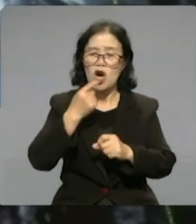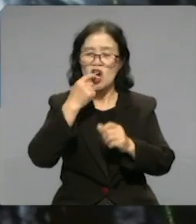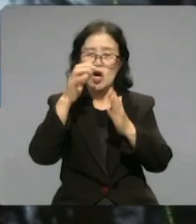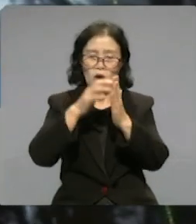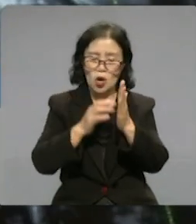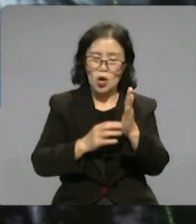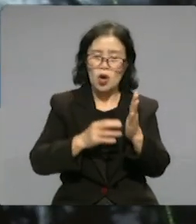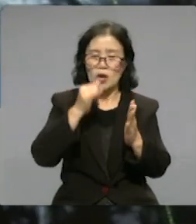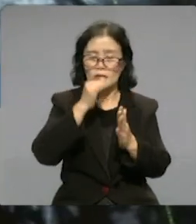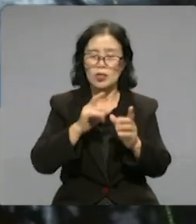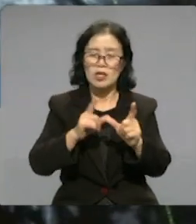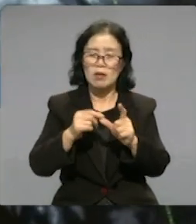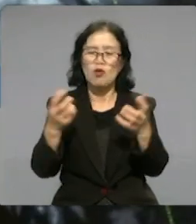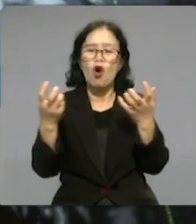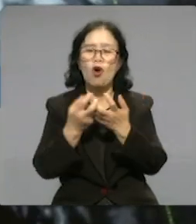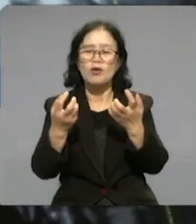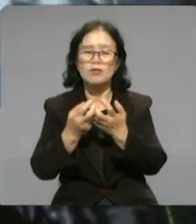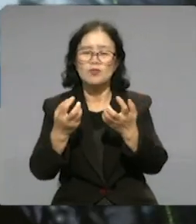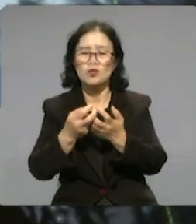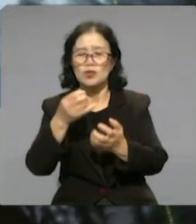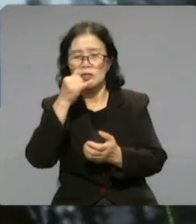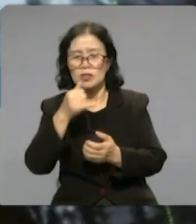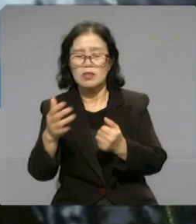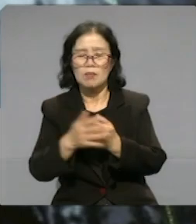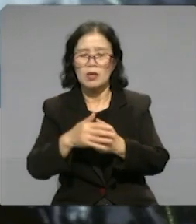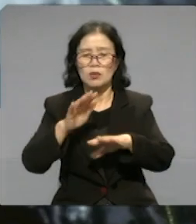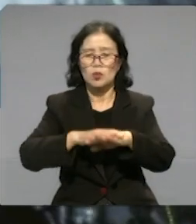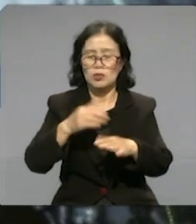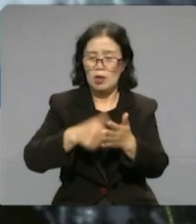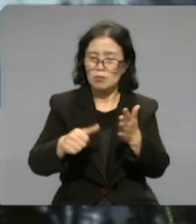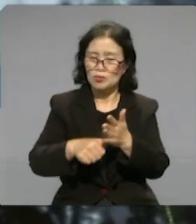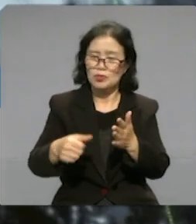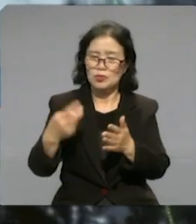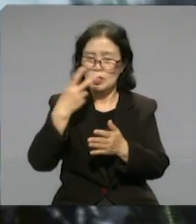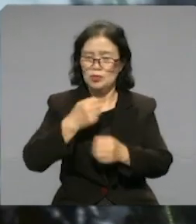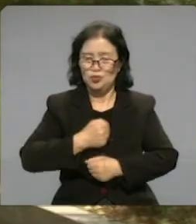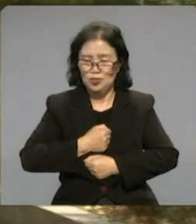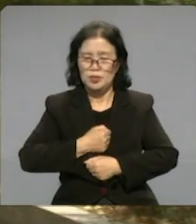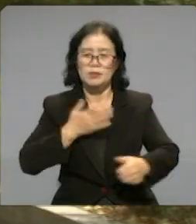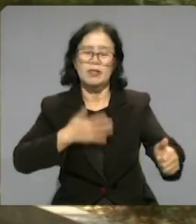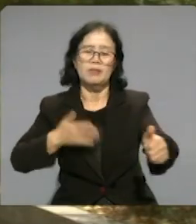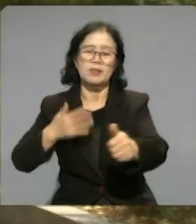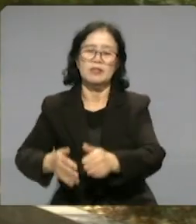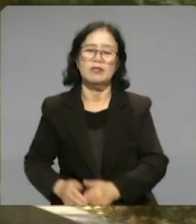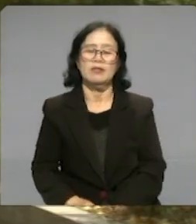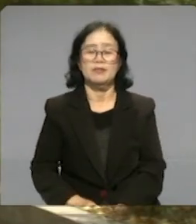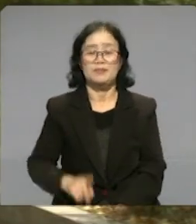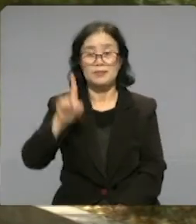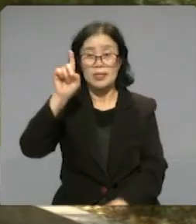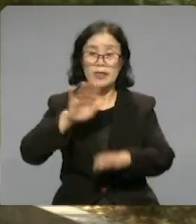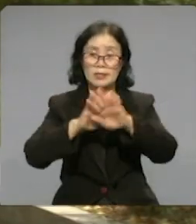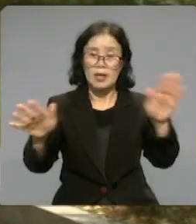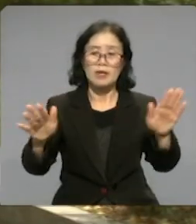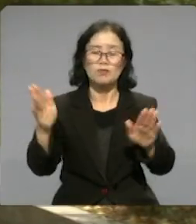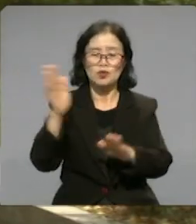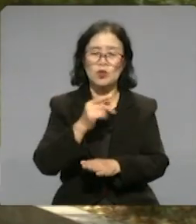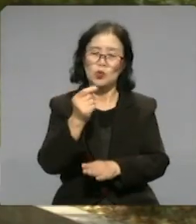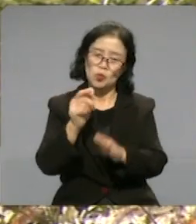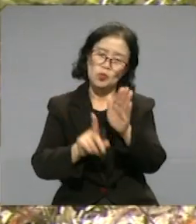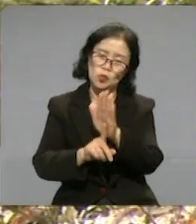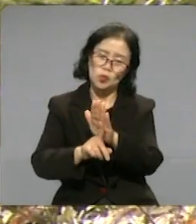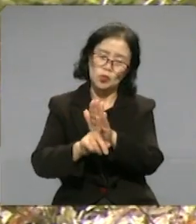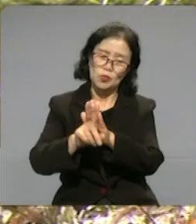내리겠고 일부 얼음이 오는 곳도 있겠으니 농작물 관리에 주의 바랍니다. 내일 낮부터는 기온이